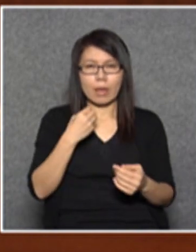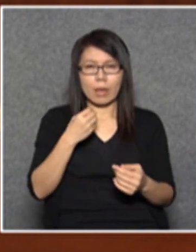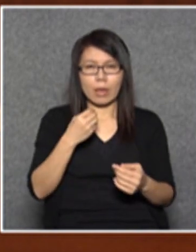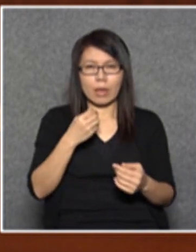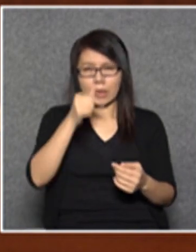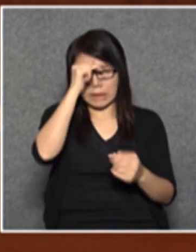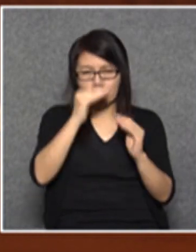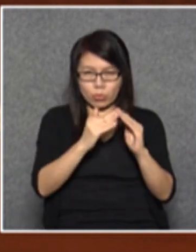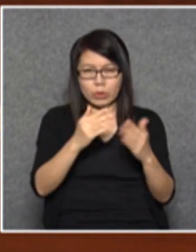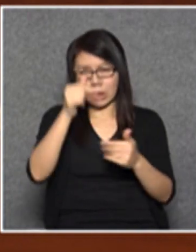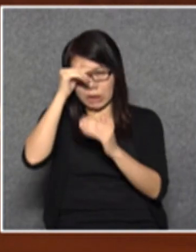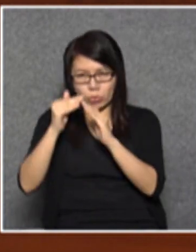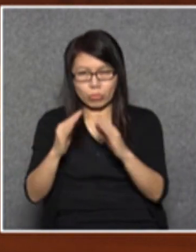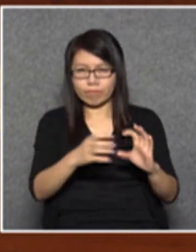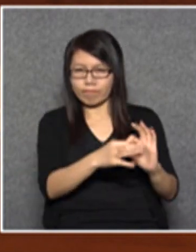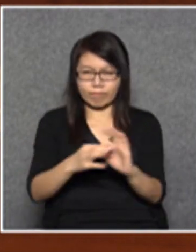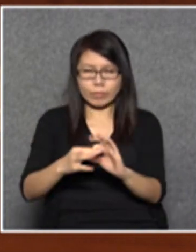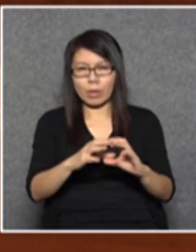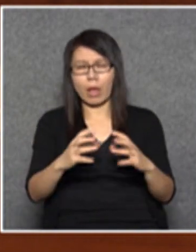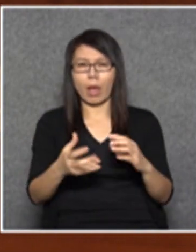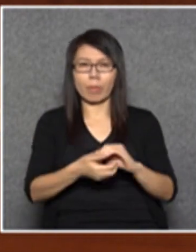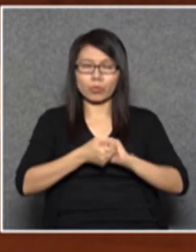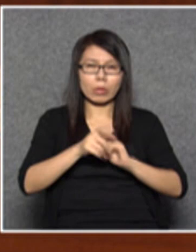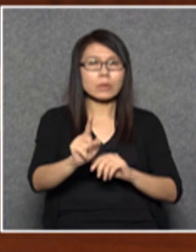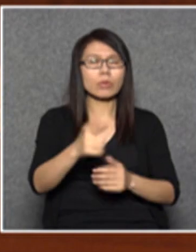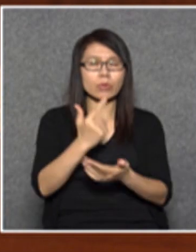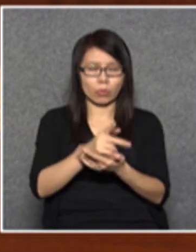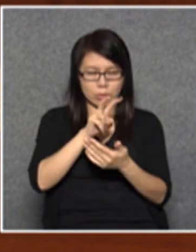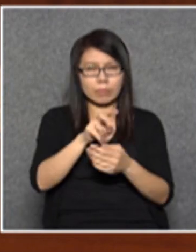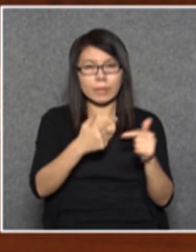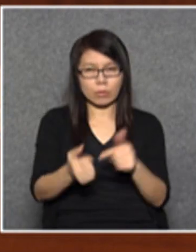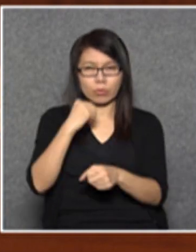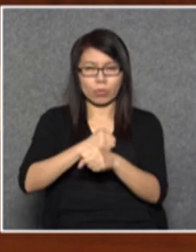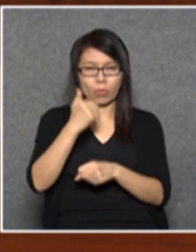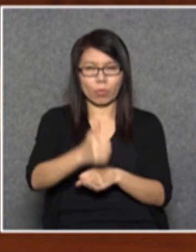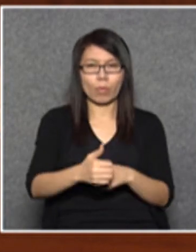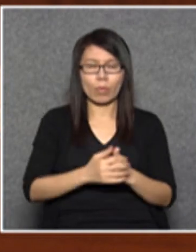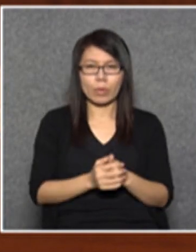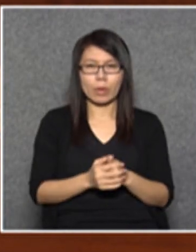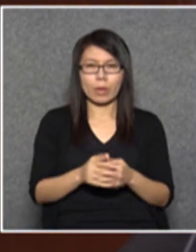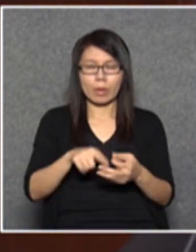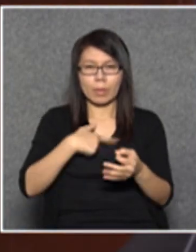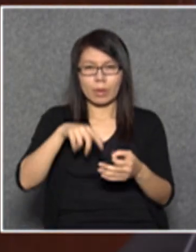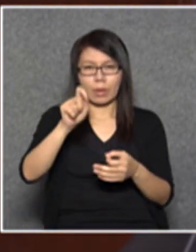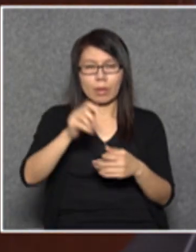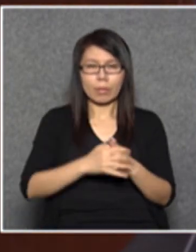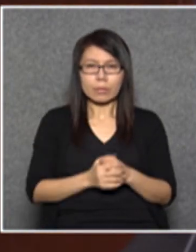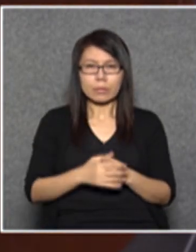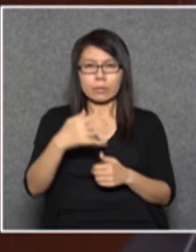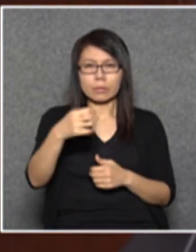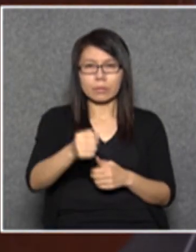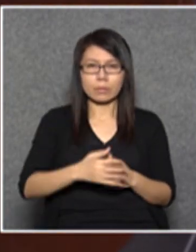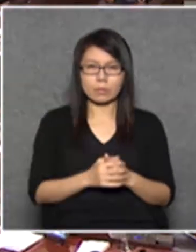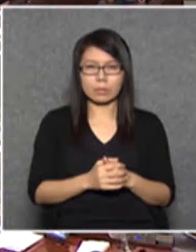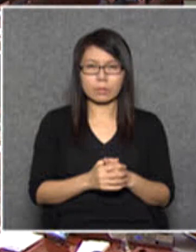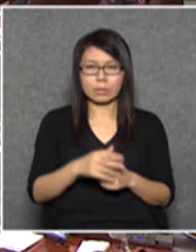醫院之間的協作也好，我們會重視這些問題，會繼續做好。 譚志忠議員。 主席，